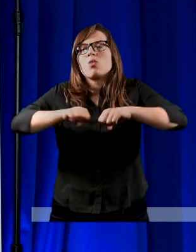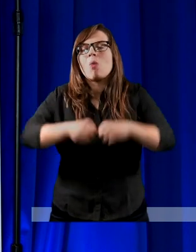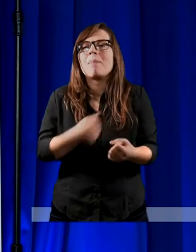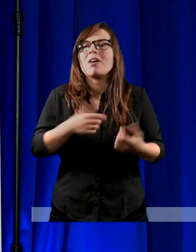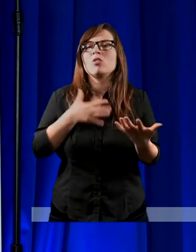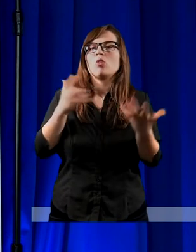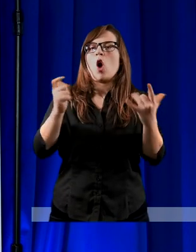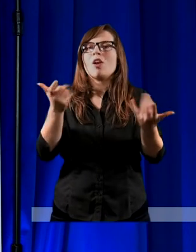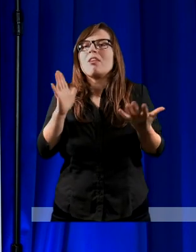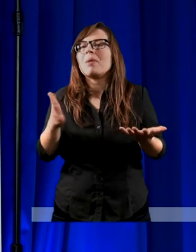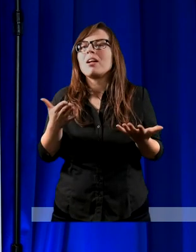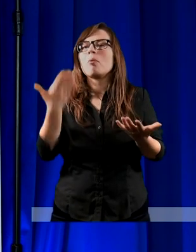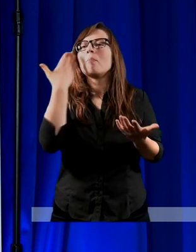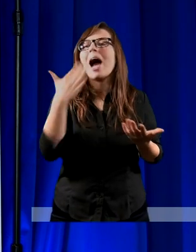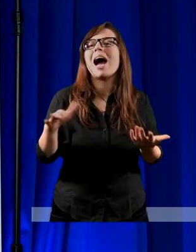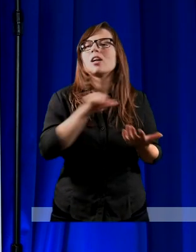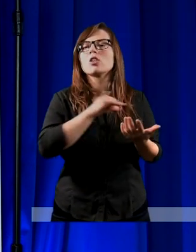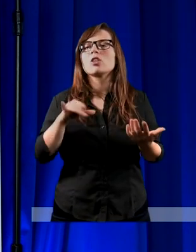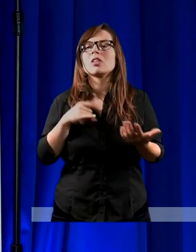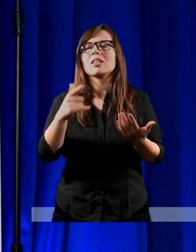złamała bardziej